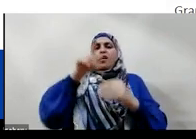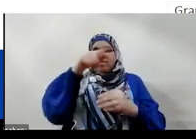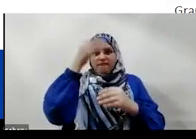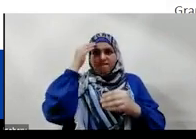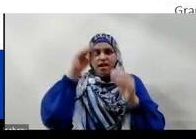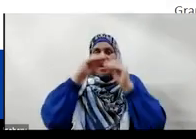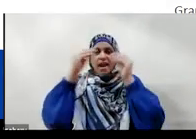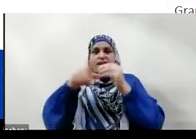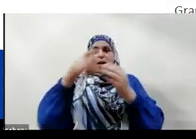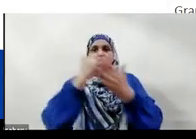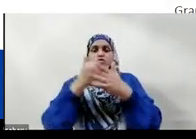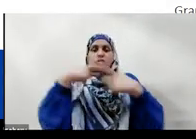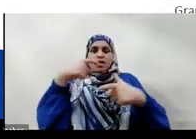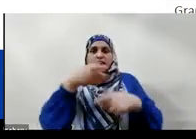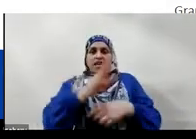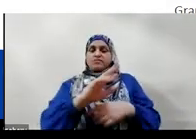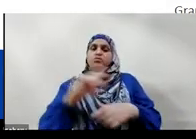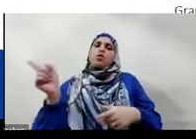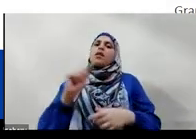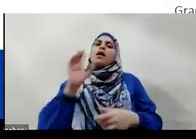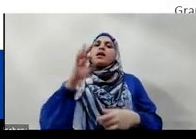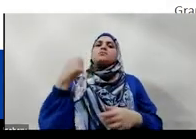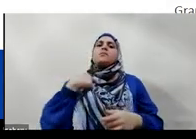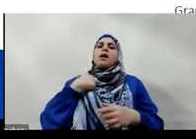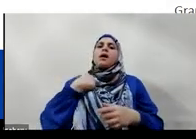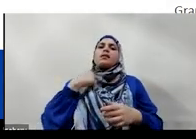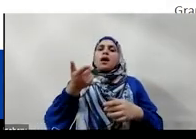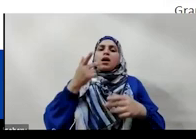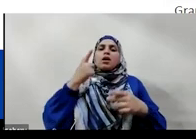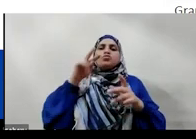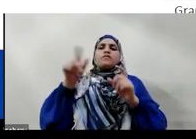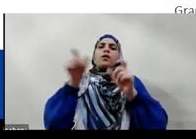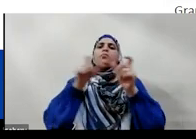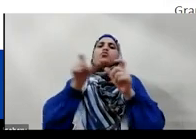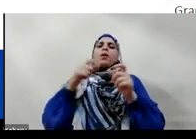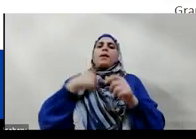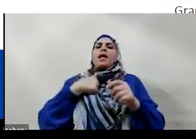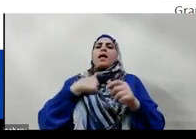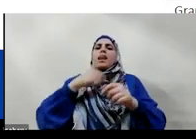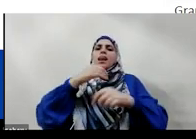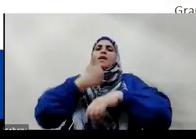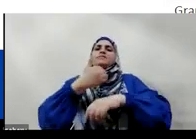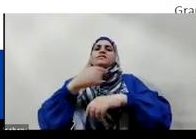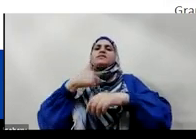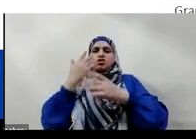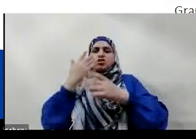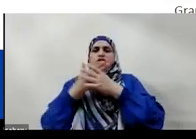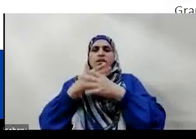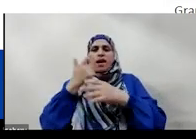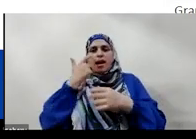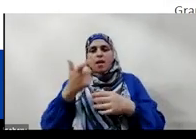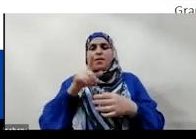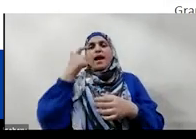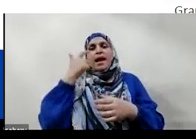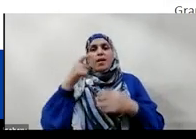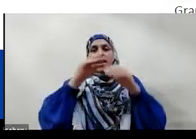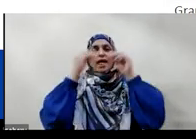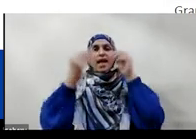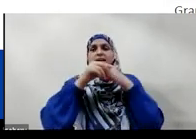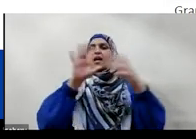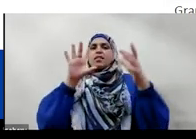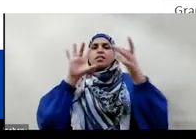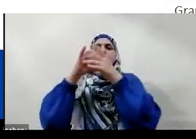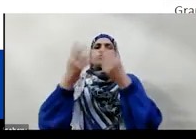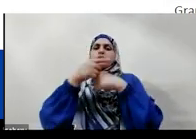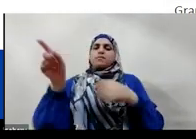لترز تم تسليمها قبل الديدلاين بتاع المنحه. فالهيئه مش بتتواصل مع الريكومندرز، والهيئة